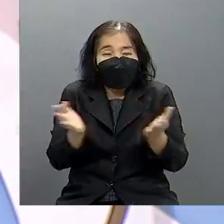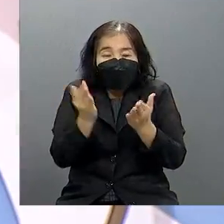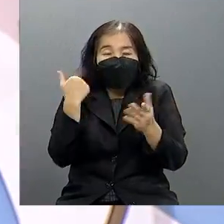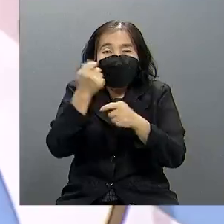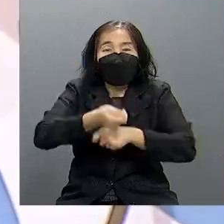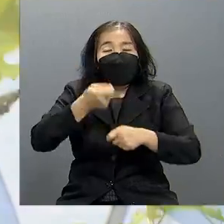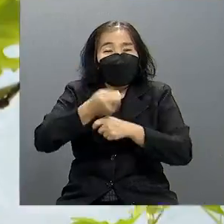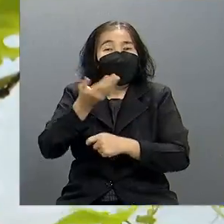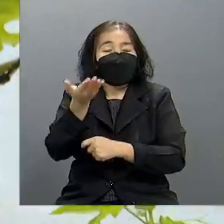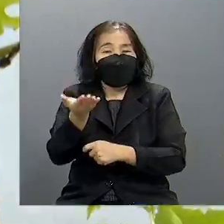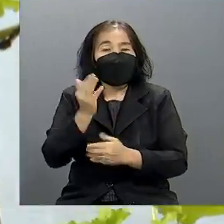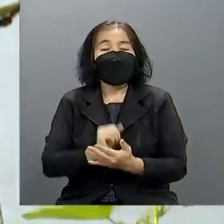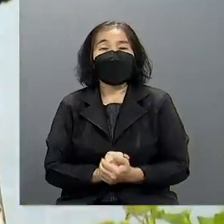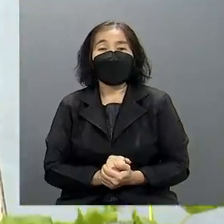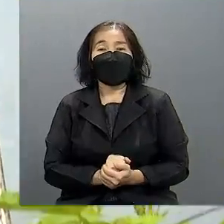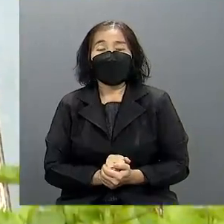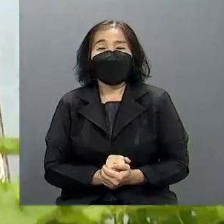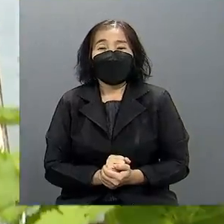ค่ะ